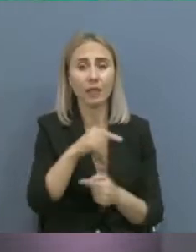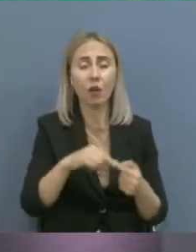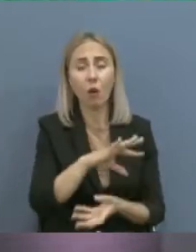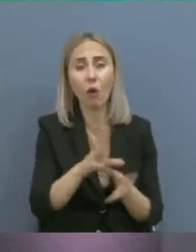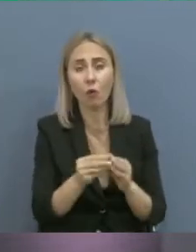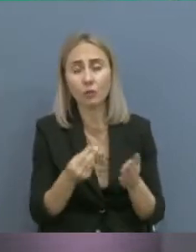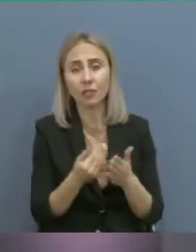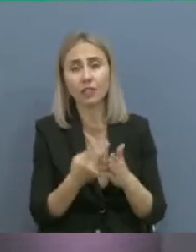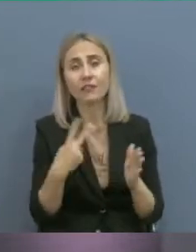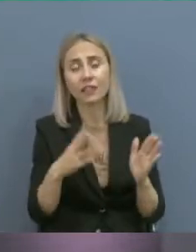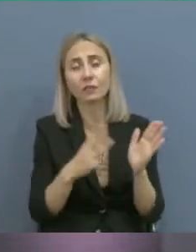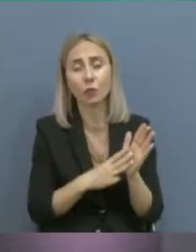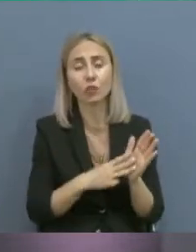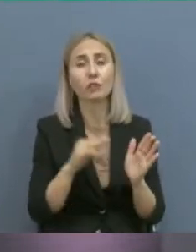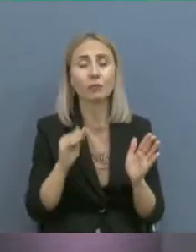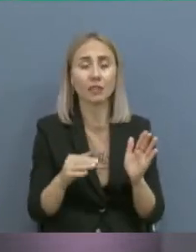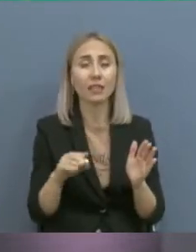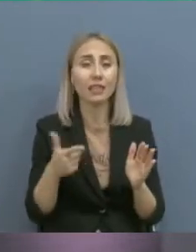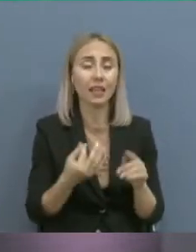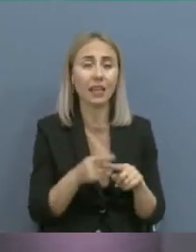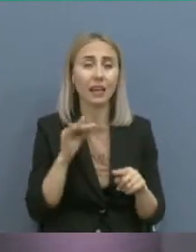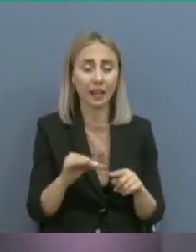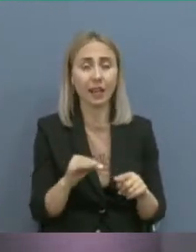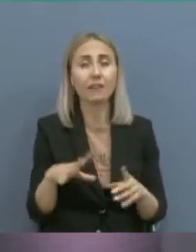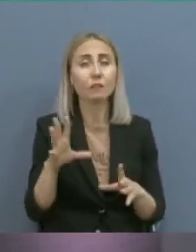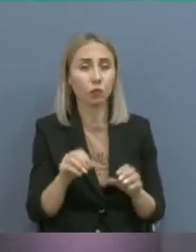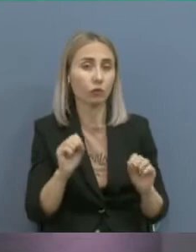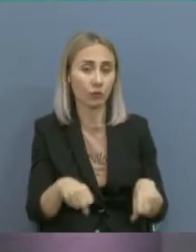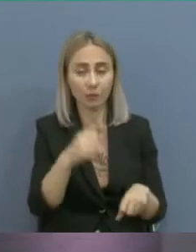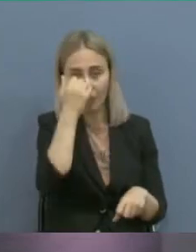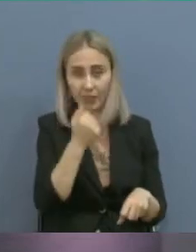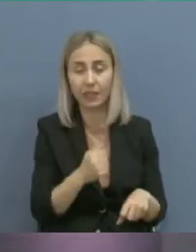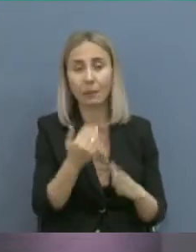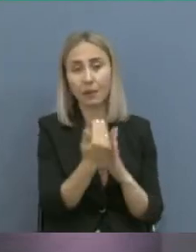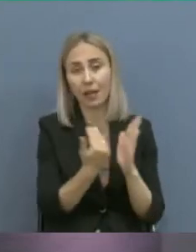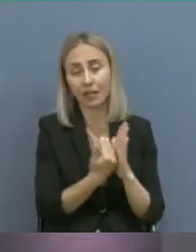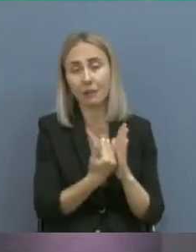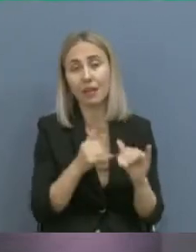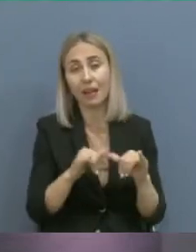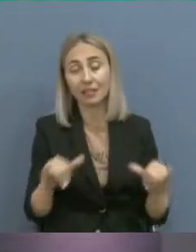бағдарламасының игілігін көріп отырғандар көп. Солардың бірімен әріптесім Айгүл Мырзағалиқызы танысып келді.